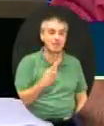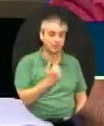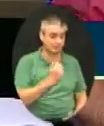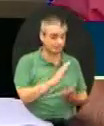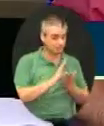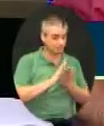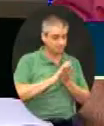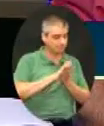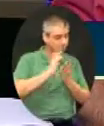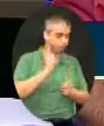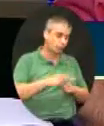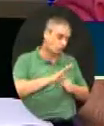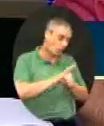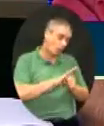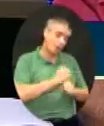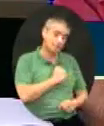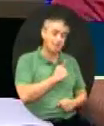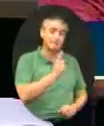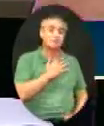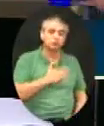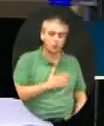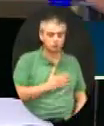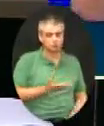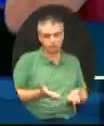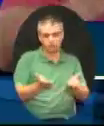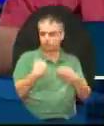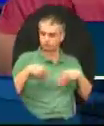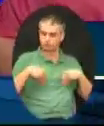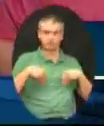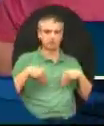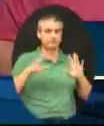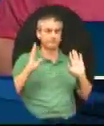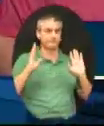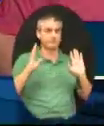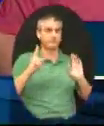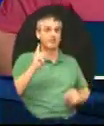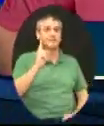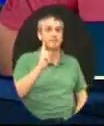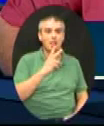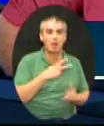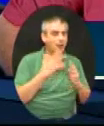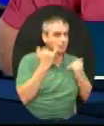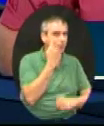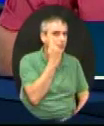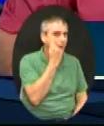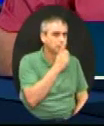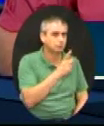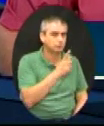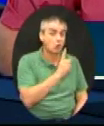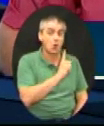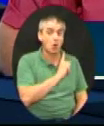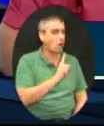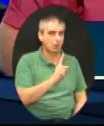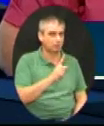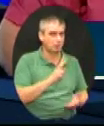שההדתה או ההטפה הדתית תהיה לאלה שרוצים בכך, אני מסכים. רבותיי הרבנים. אבל רק הייתה טעות אופטית. לא